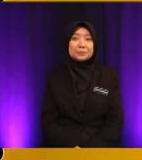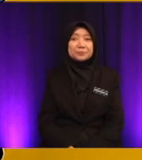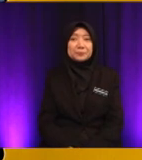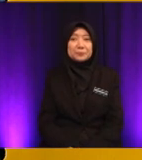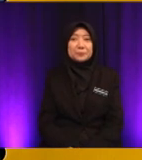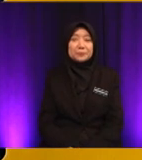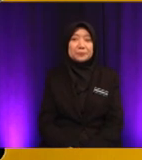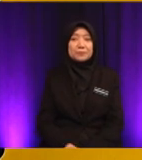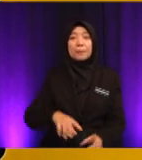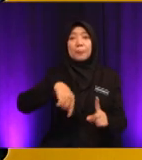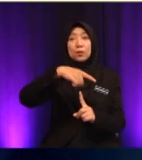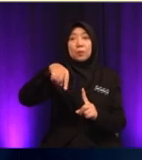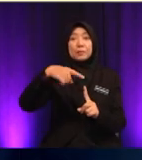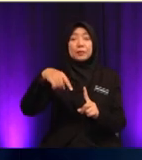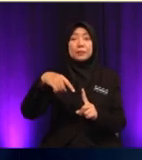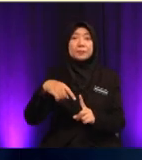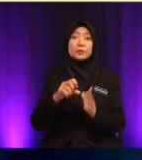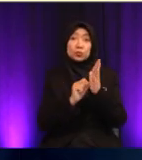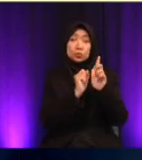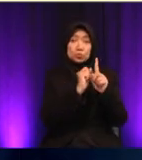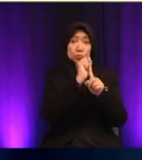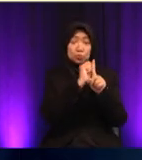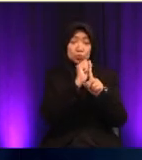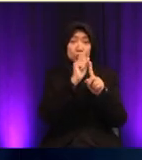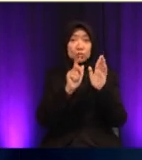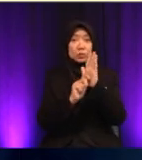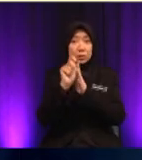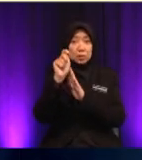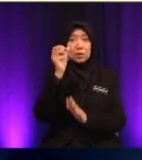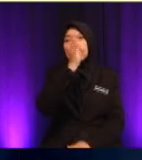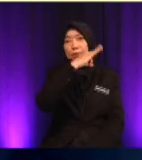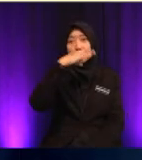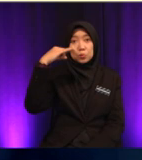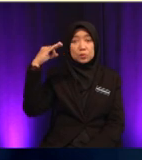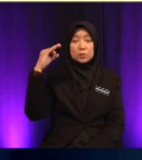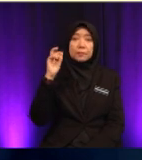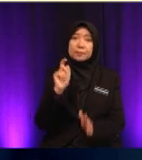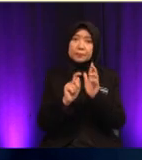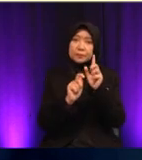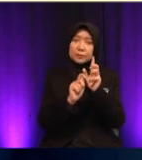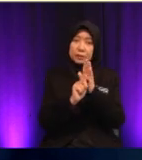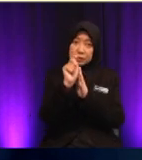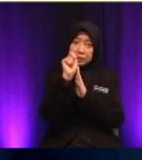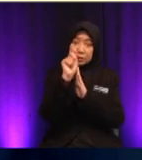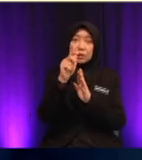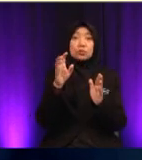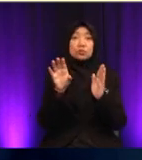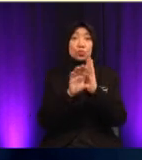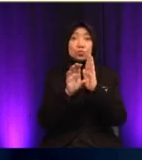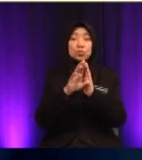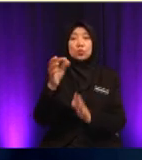apabila suhu semakin tinggi a frekuensi juga semakin tinggi kita tengok contoh inilah handphone handphone kita menghasilkan